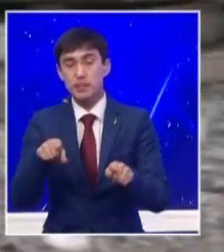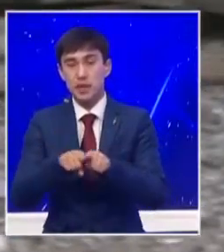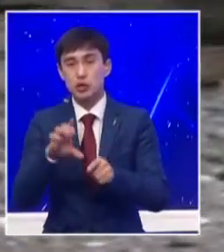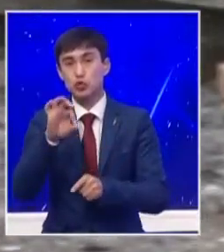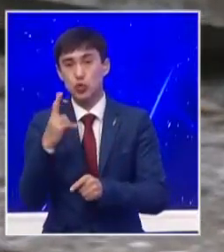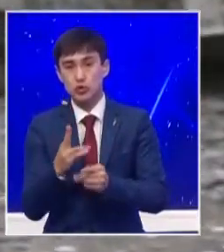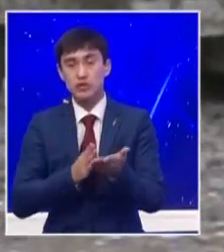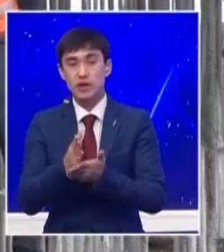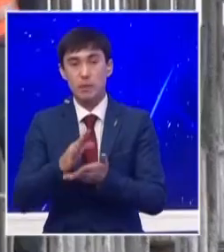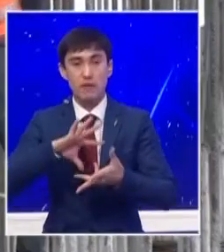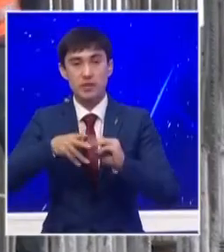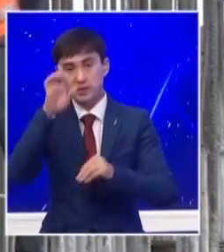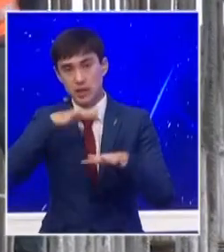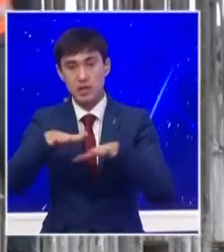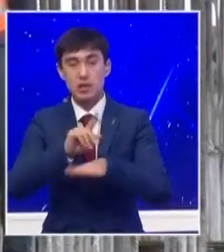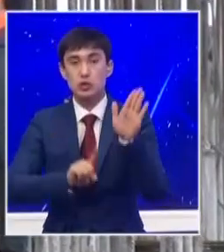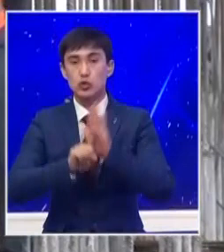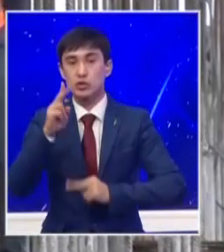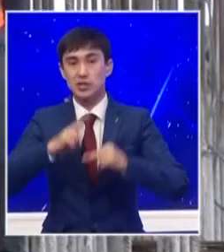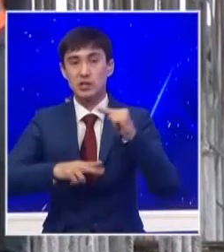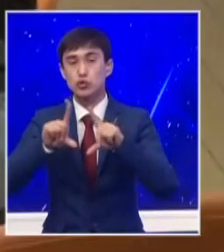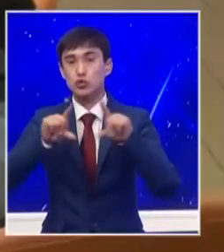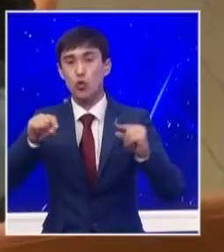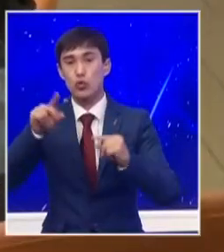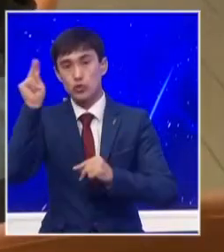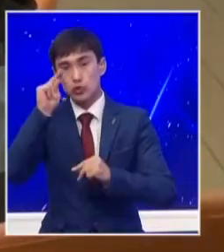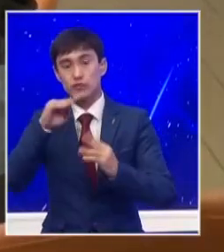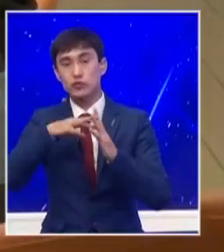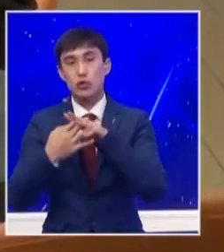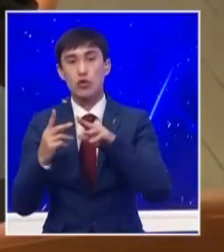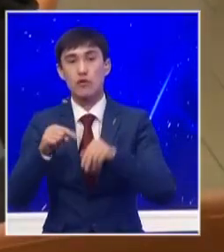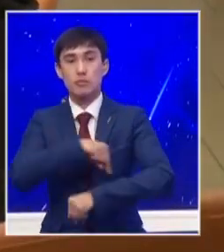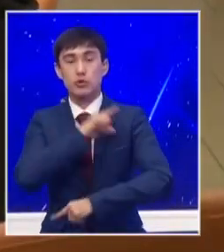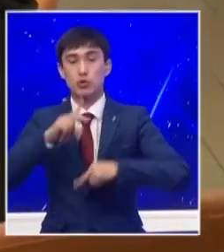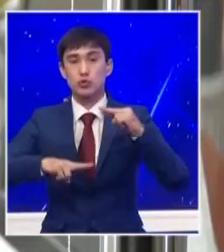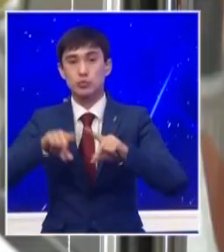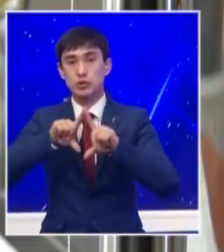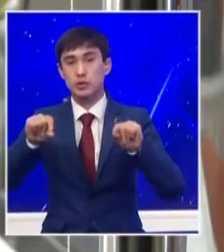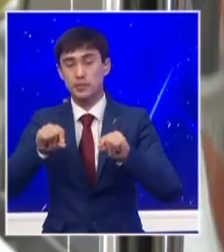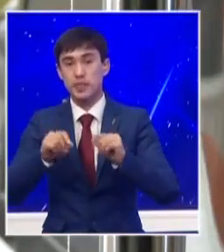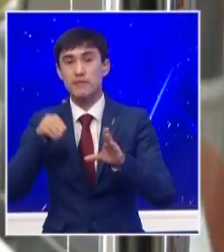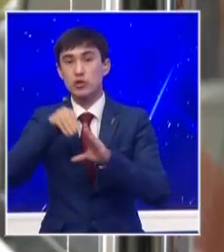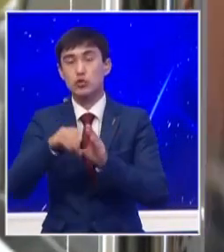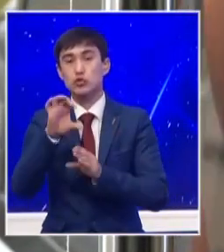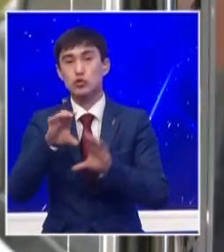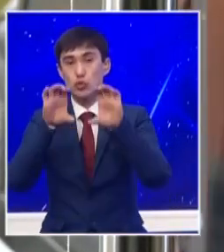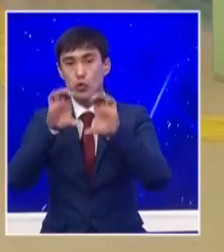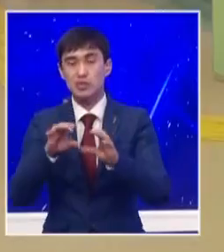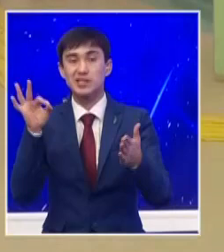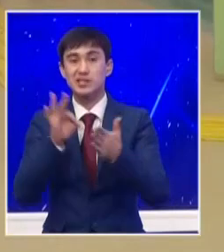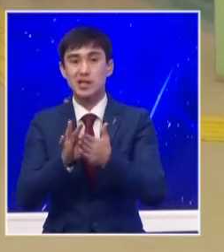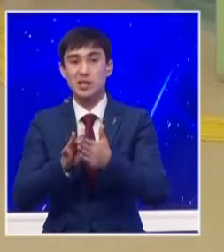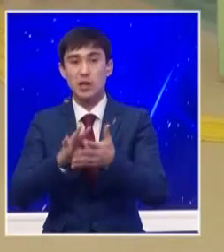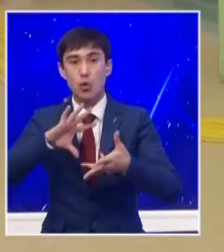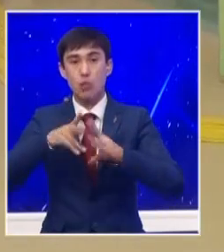социальной сферы по всей стране началось строительство школ в сёлах возводятся медицинские объекты в недр социальный кодекс нацеленный на